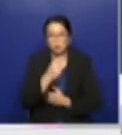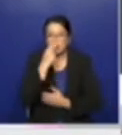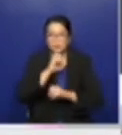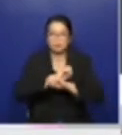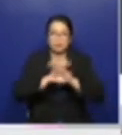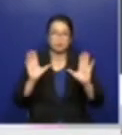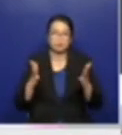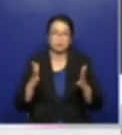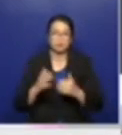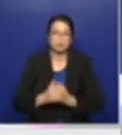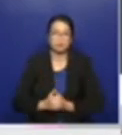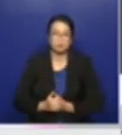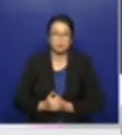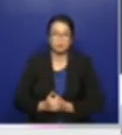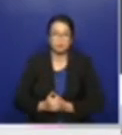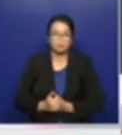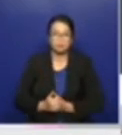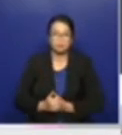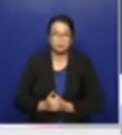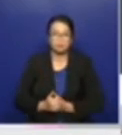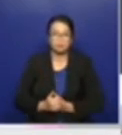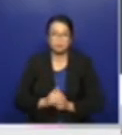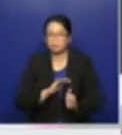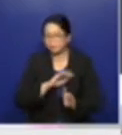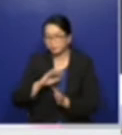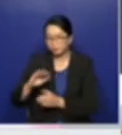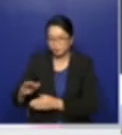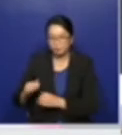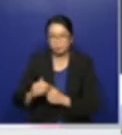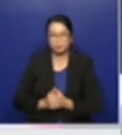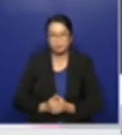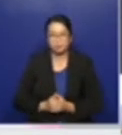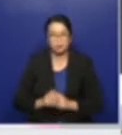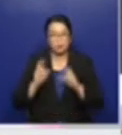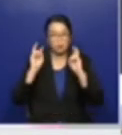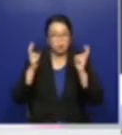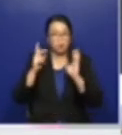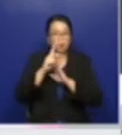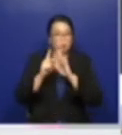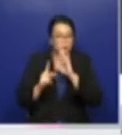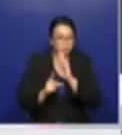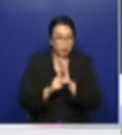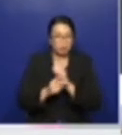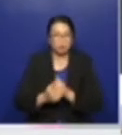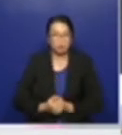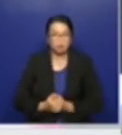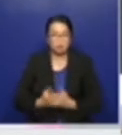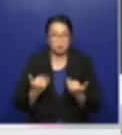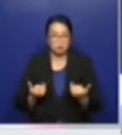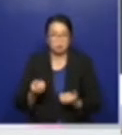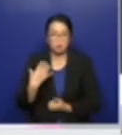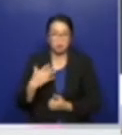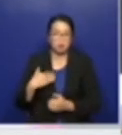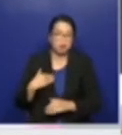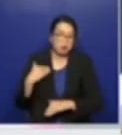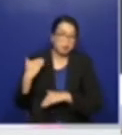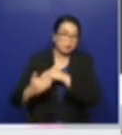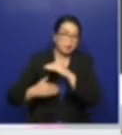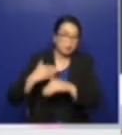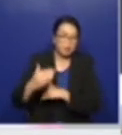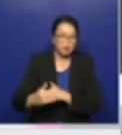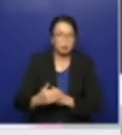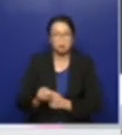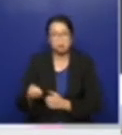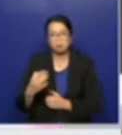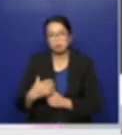นี่ฮะไปเรื่องกฎหมายท่านบอกว่าเวลานี้ท่านก้าวหน้าท่านเสนอกฎหม